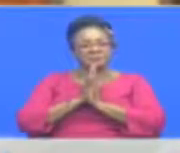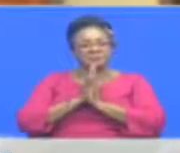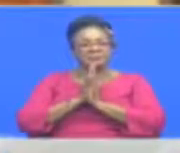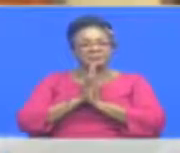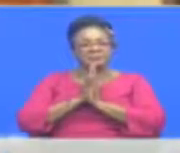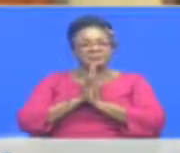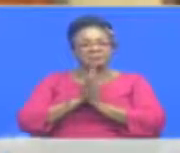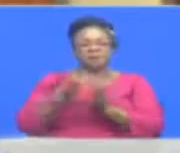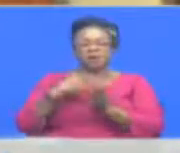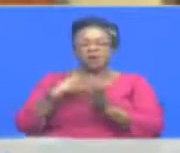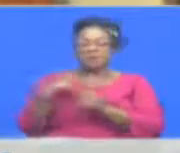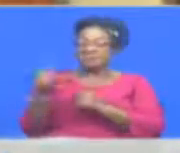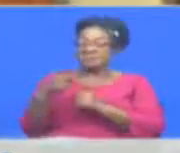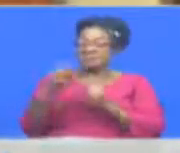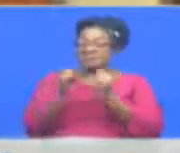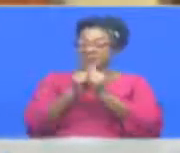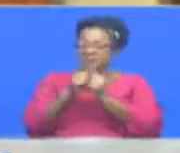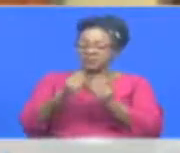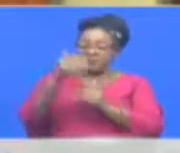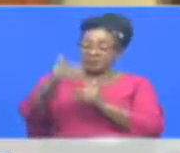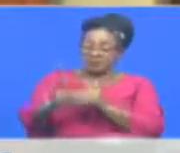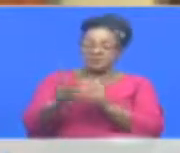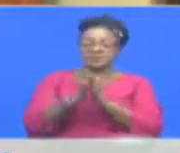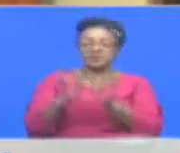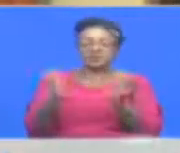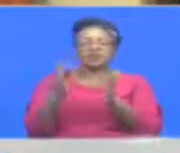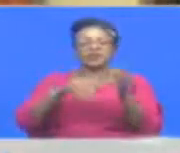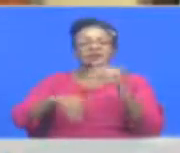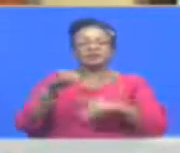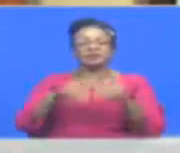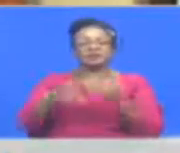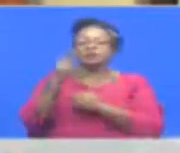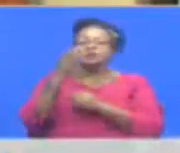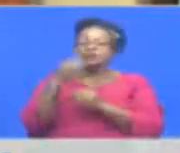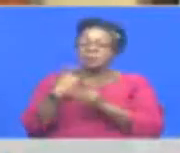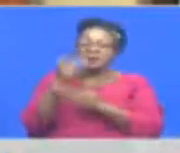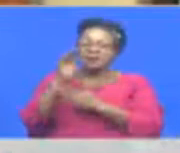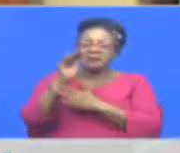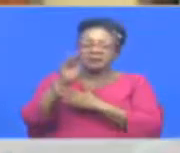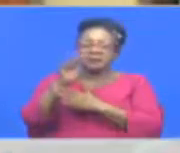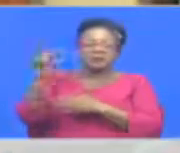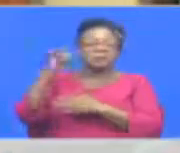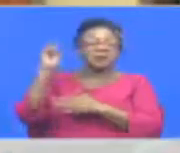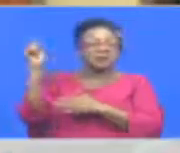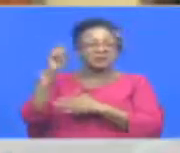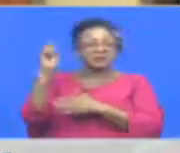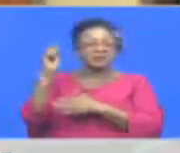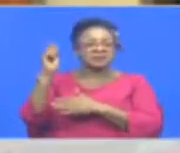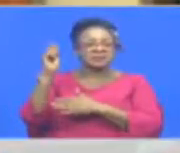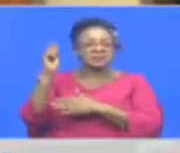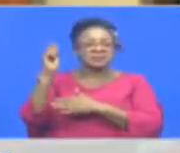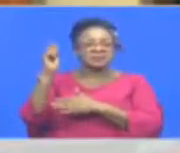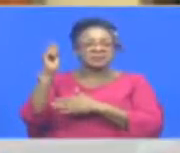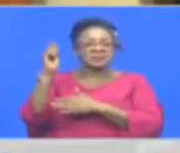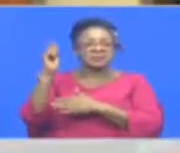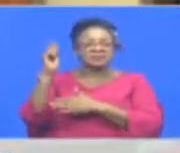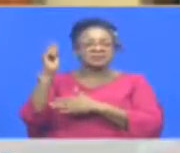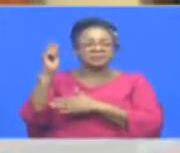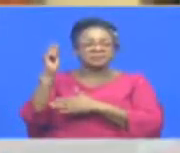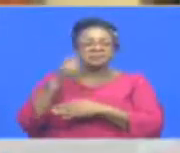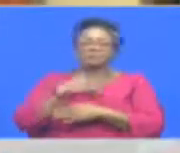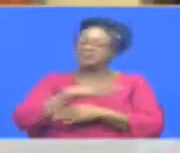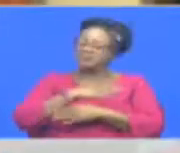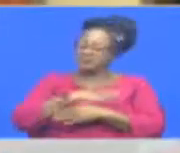more months to the next elections. Kwa hivyo naomba my president whom we love